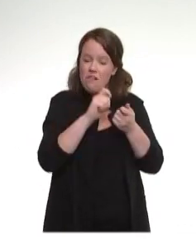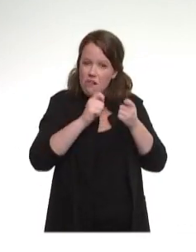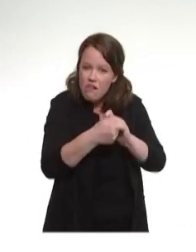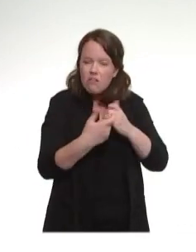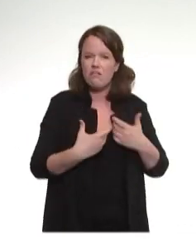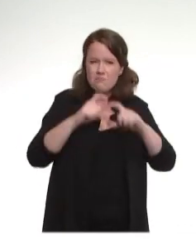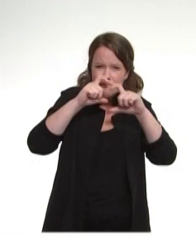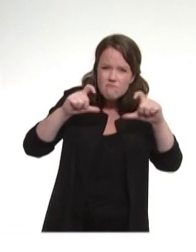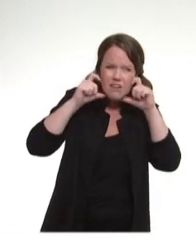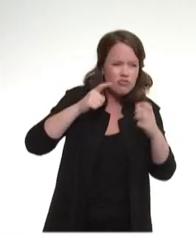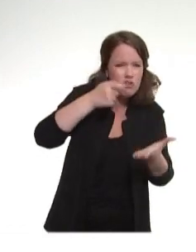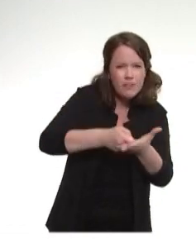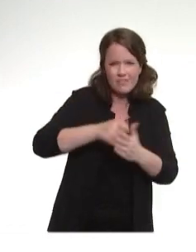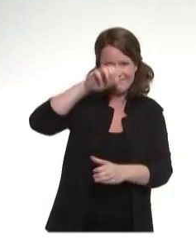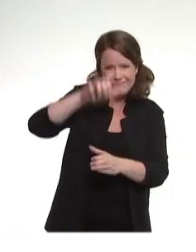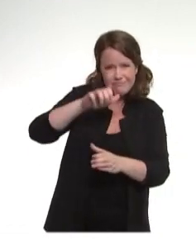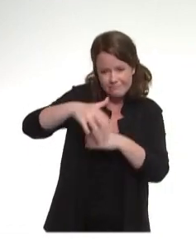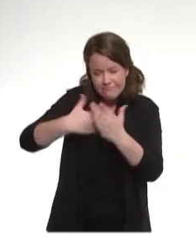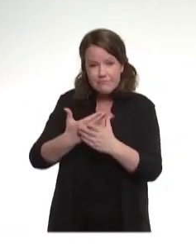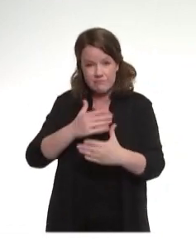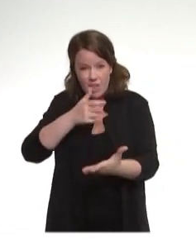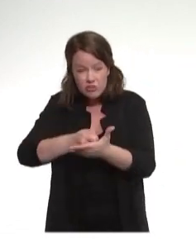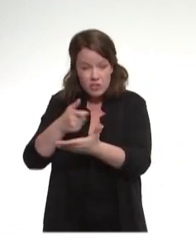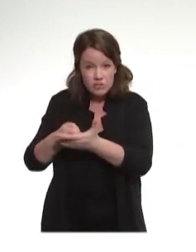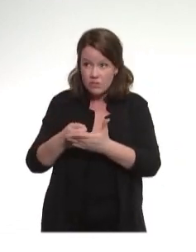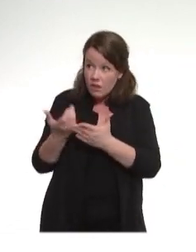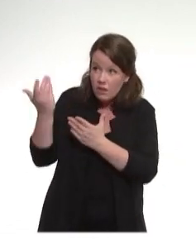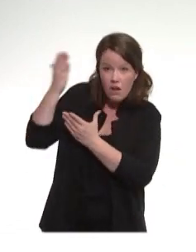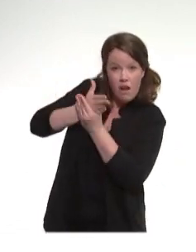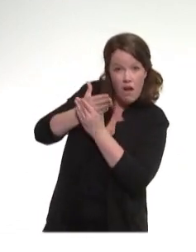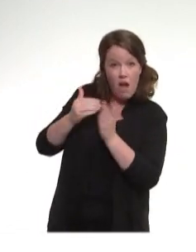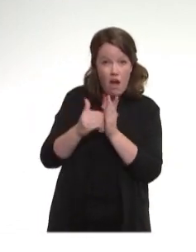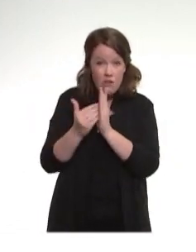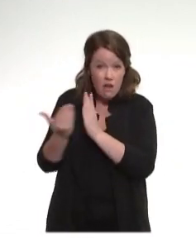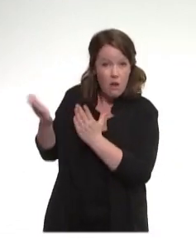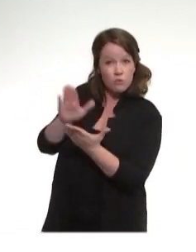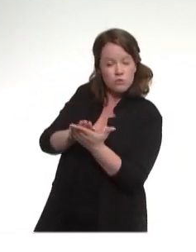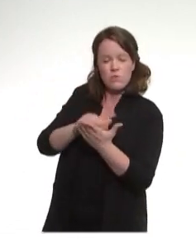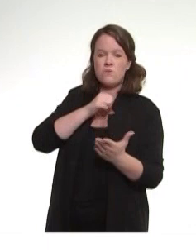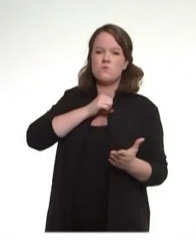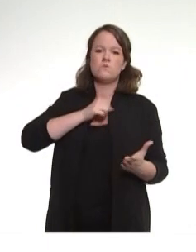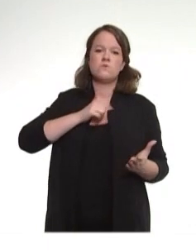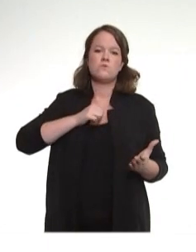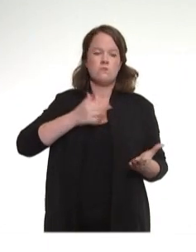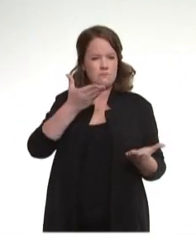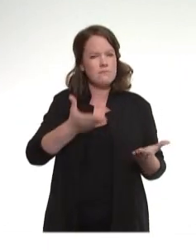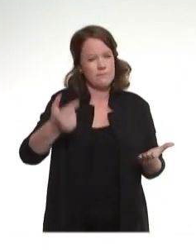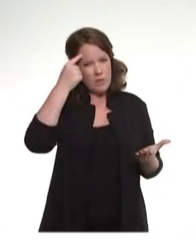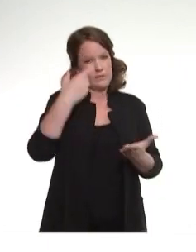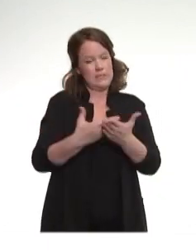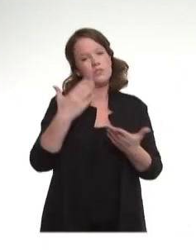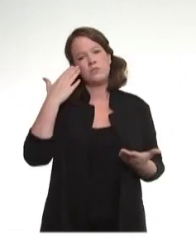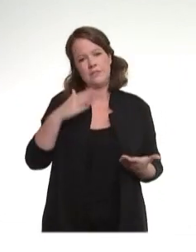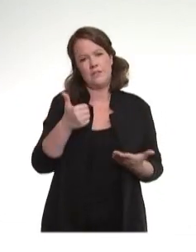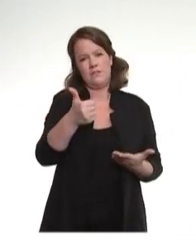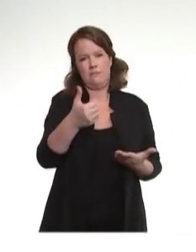à nouveau compléter encore ses règles je sais qu'il y a chez eux parfois beaucoup de désarroi